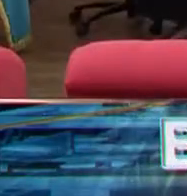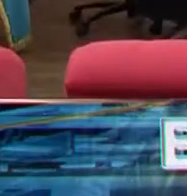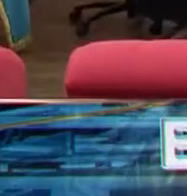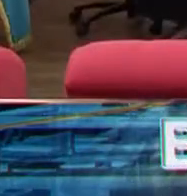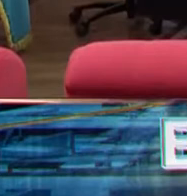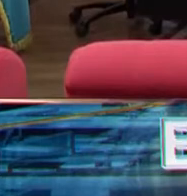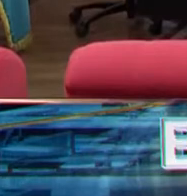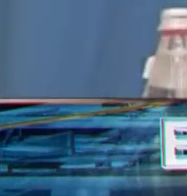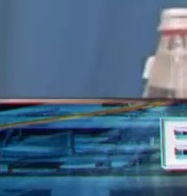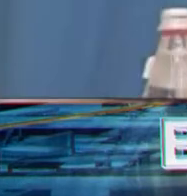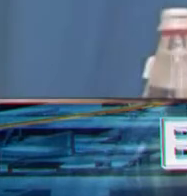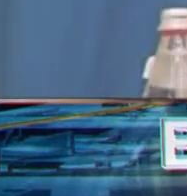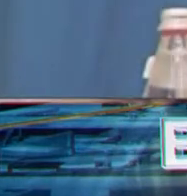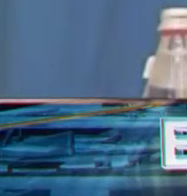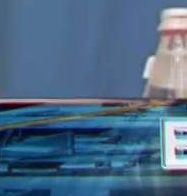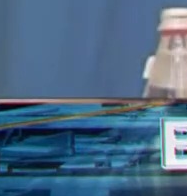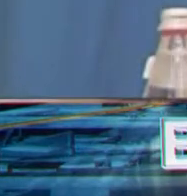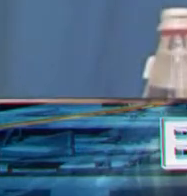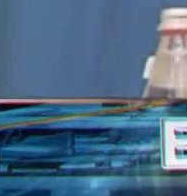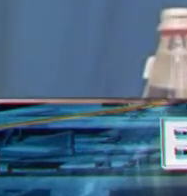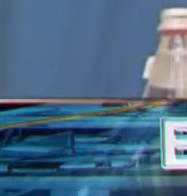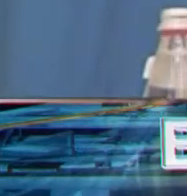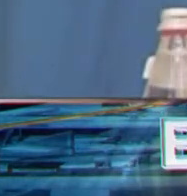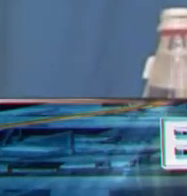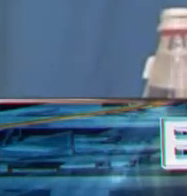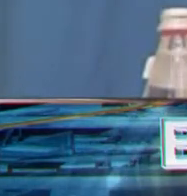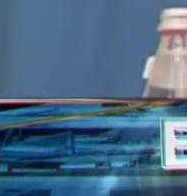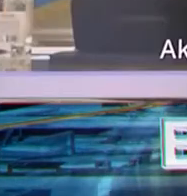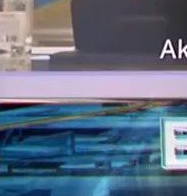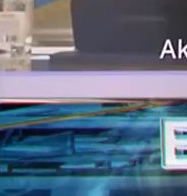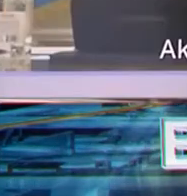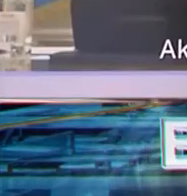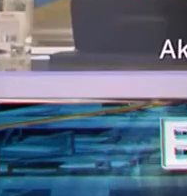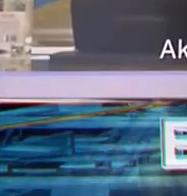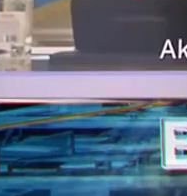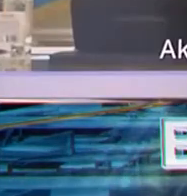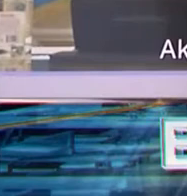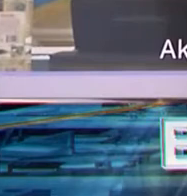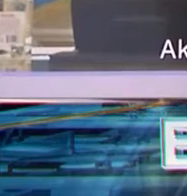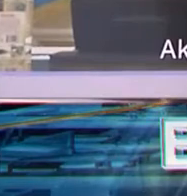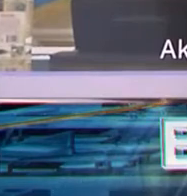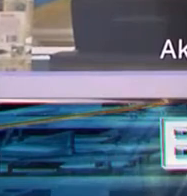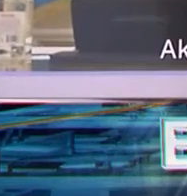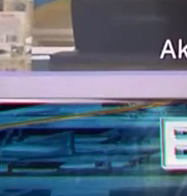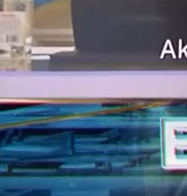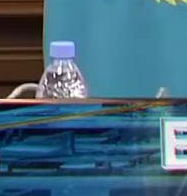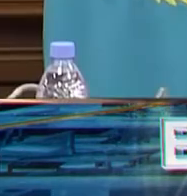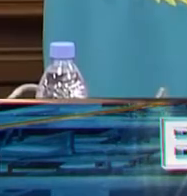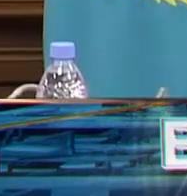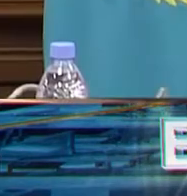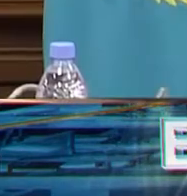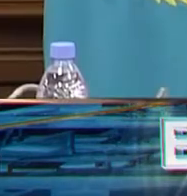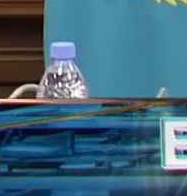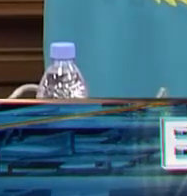Сақтық саулық кепілі. Бүгін мемлекет басшысы эпитахуалға байланысты кеңейтілген жиын өткізді. Болжамды вирустың екінші толқынына қарсы